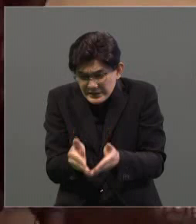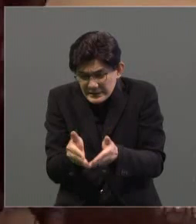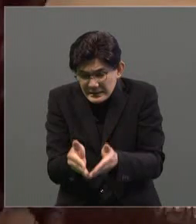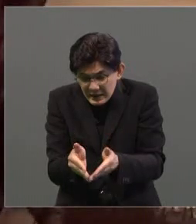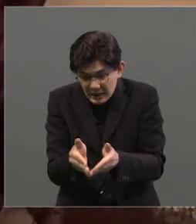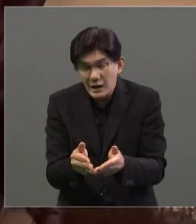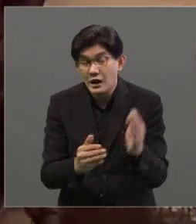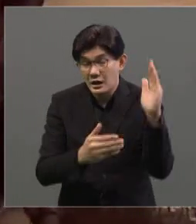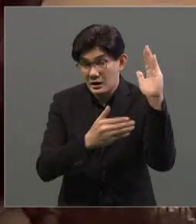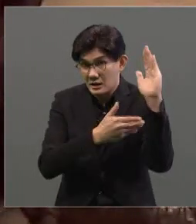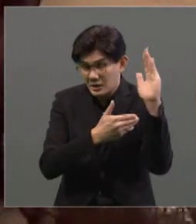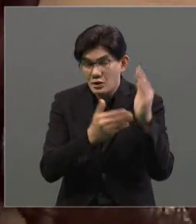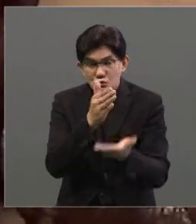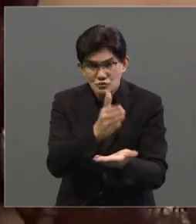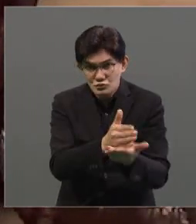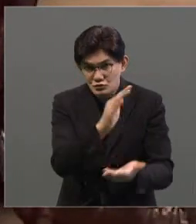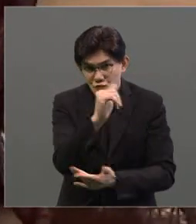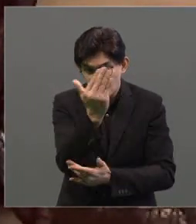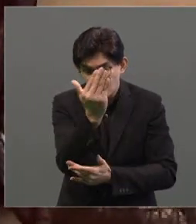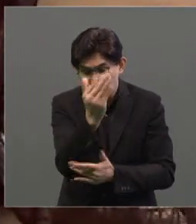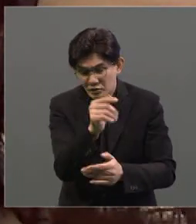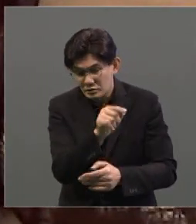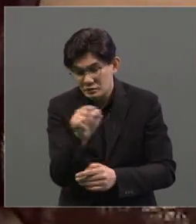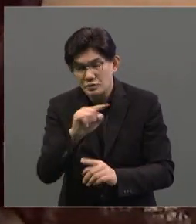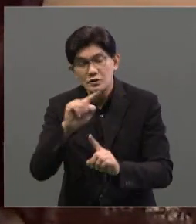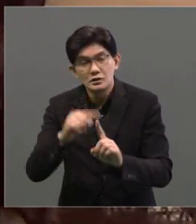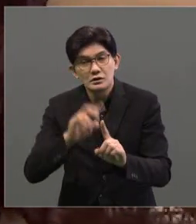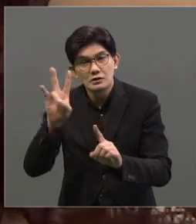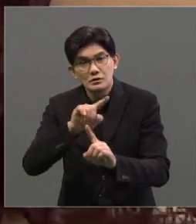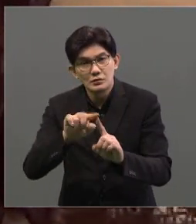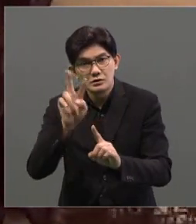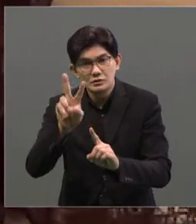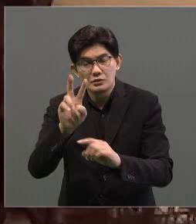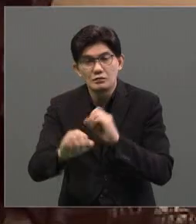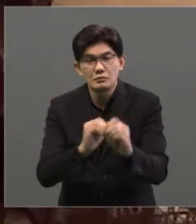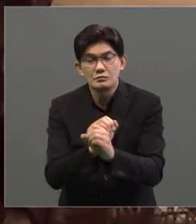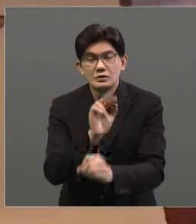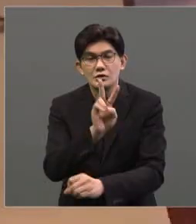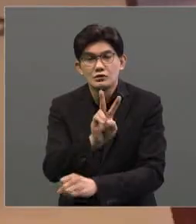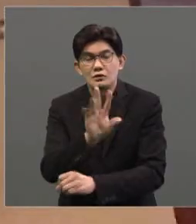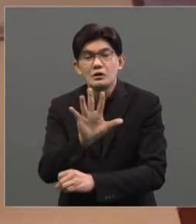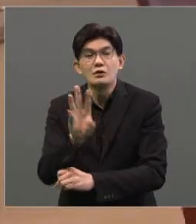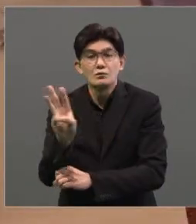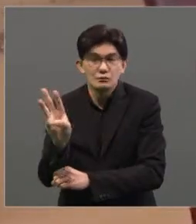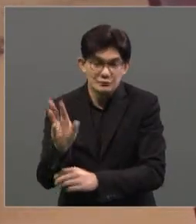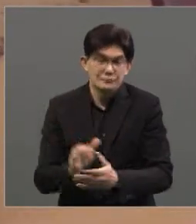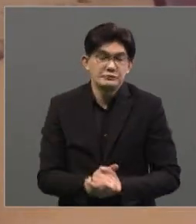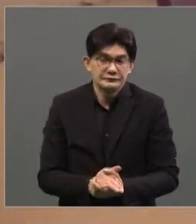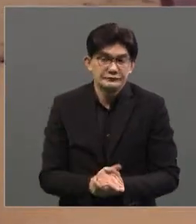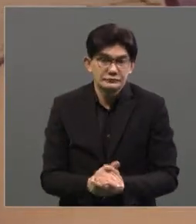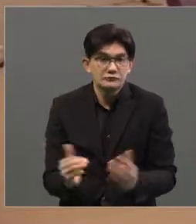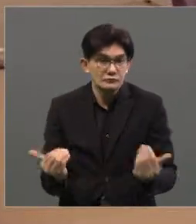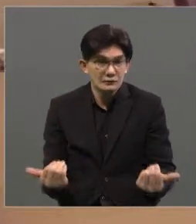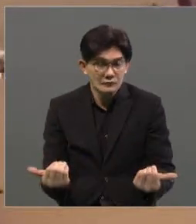ส่วนของฝั่งอันดามันควรงดออกจากฝั่งนะไปจนถึงวันที่2กรกฎาคม2566ก็คือวันพรุ่งนี้อีก1วันนะครับ ค่ะ